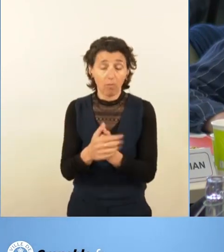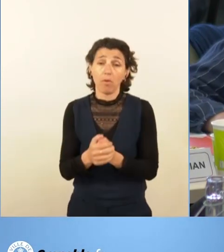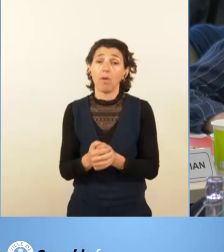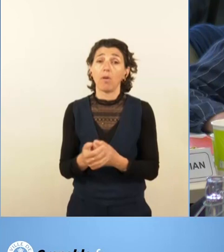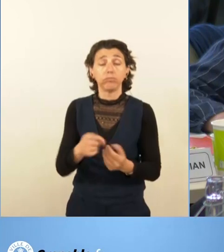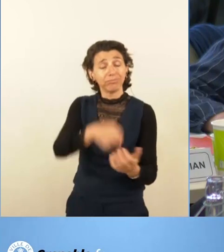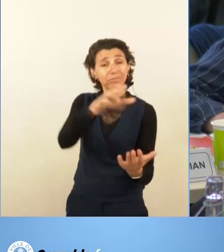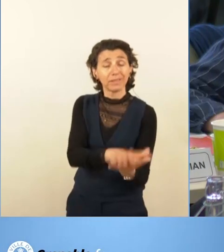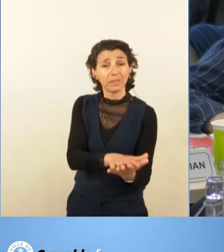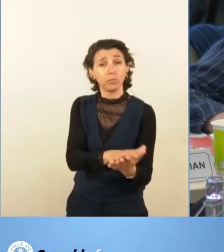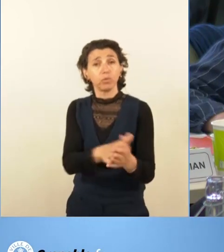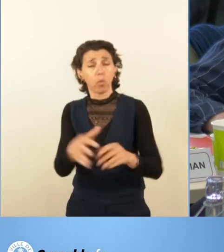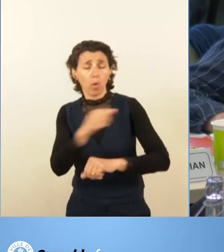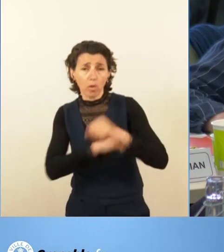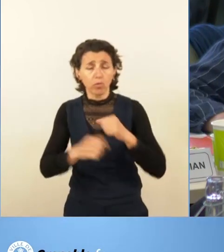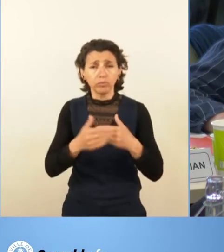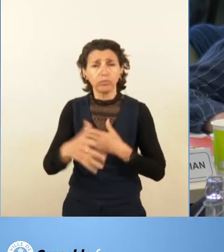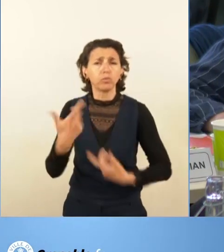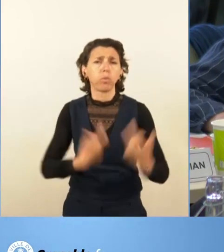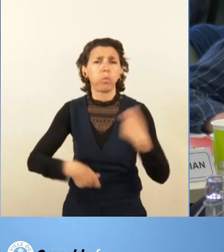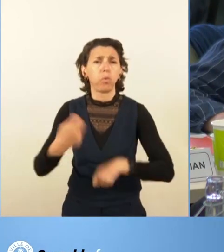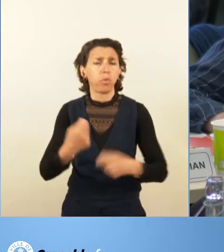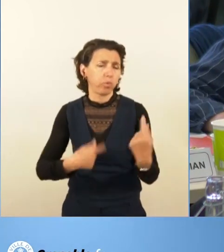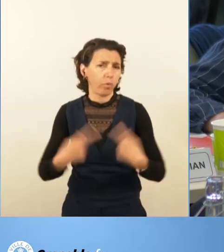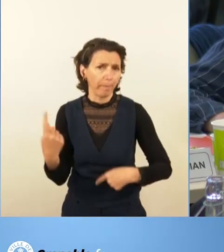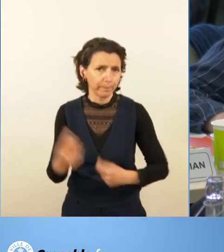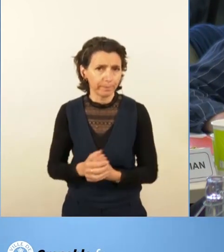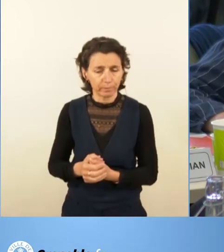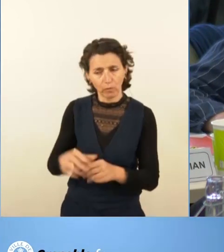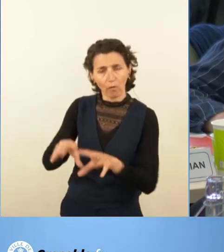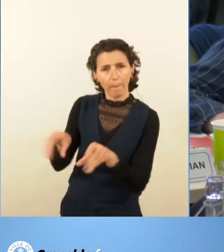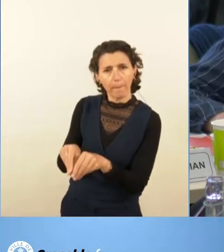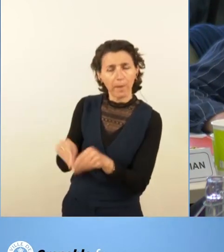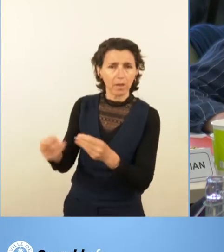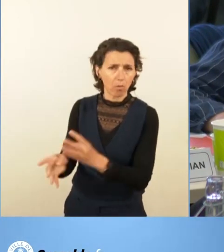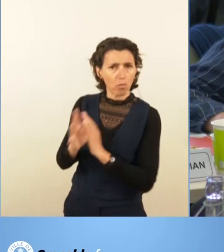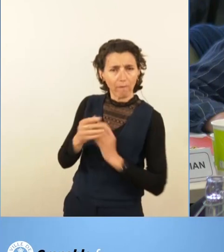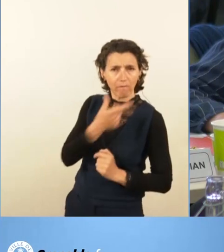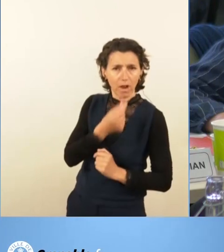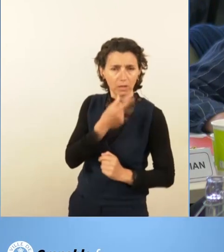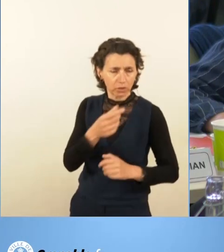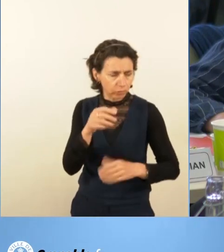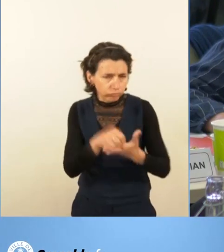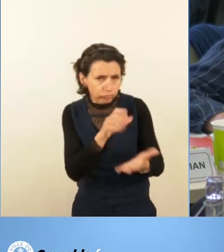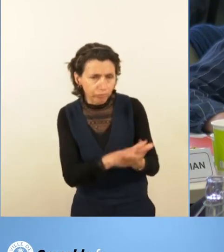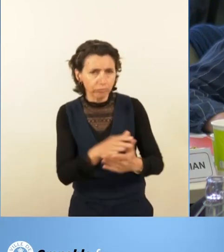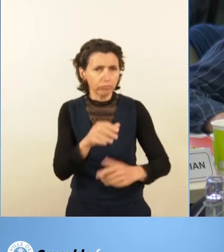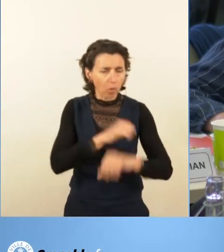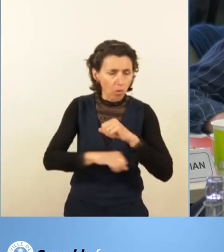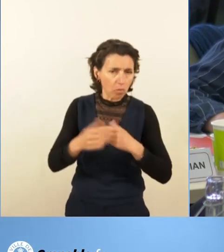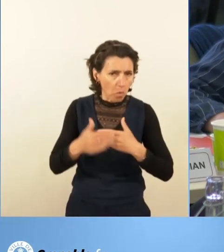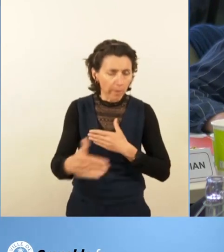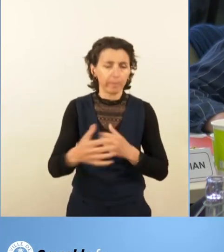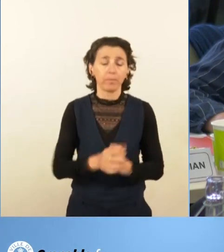d'inscription et modalités de gestion pour les familles et d'apporter donc des facilitations pour ces familles première assouplissement